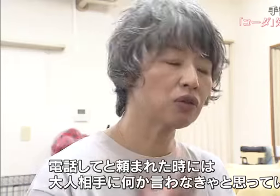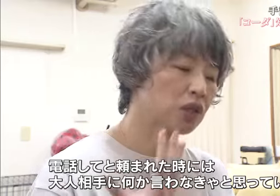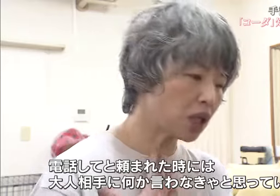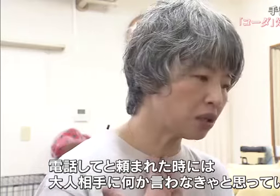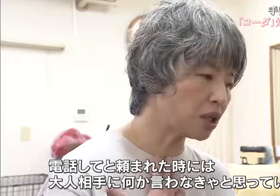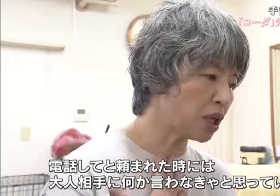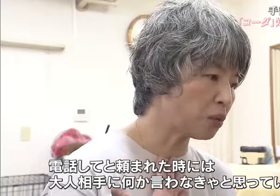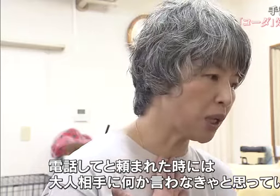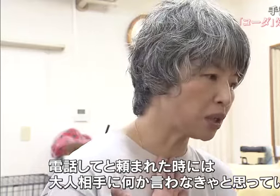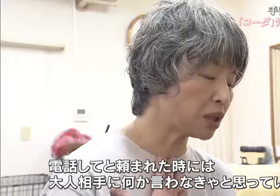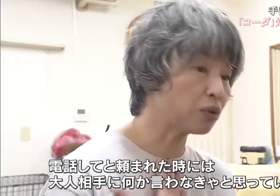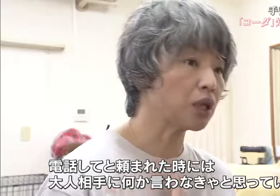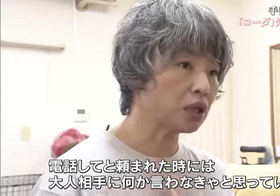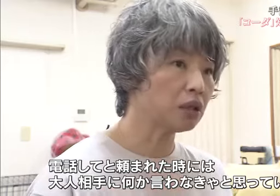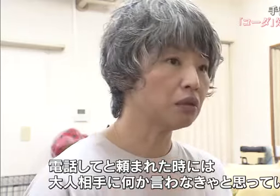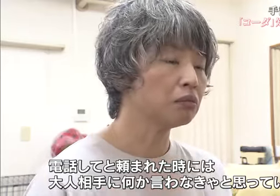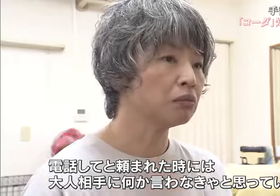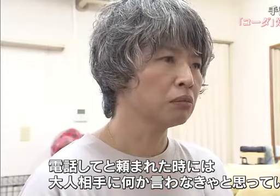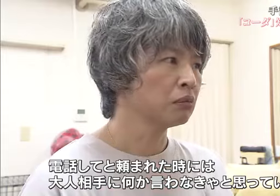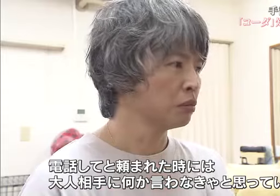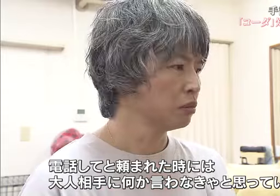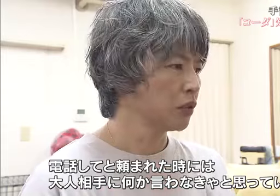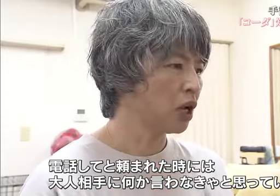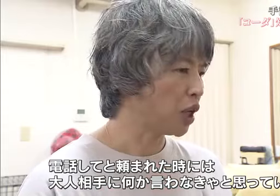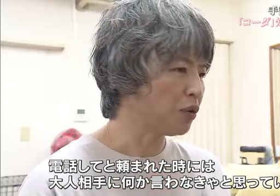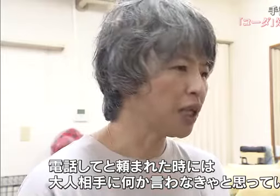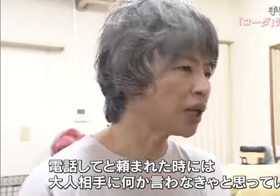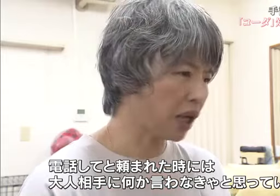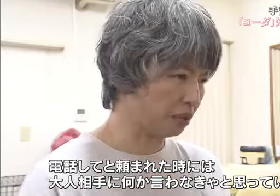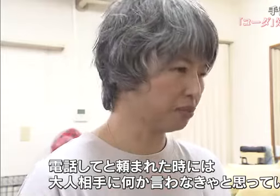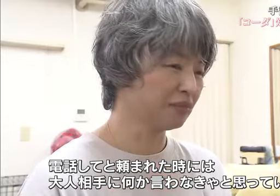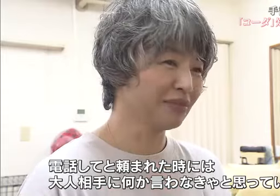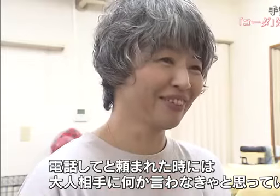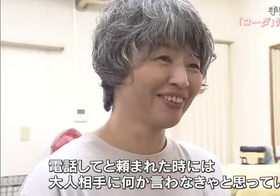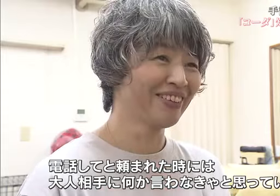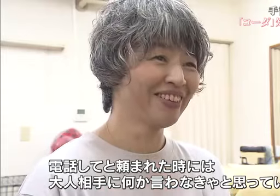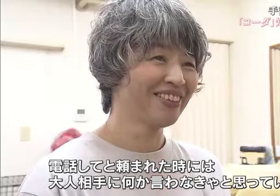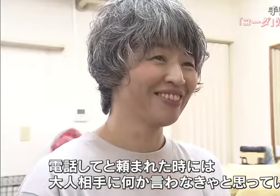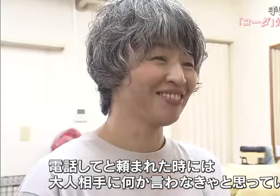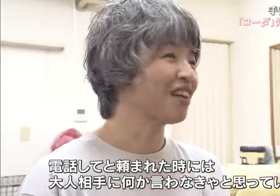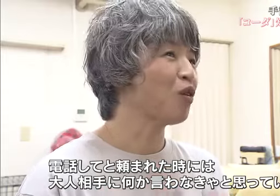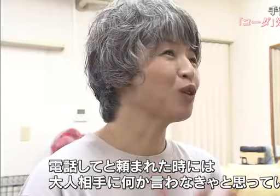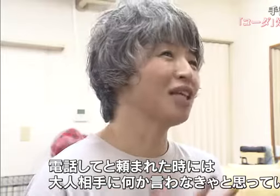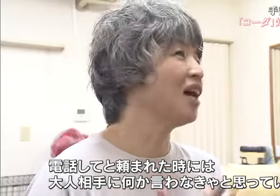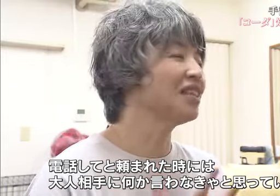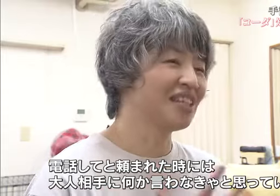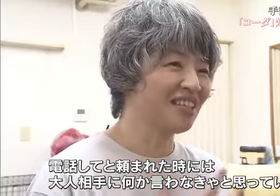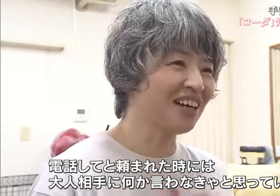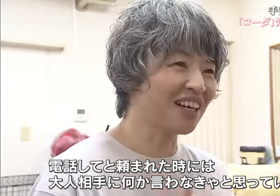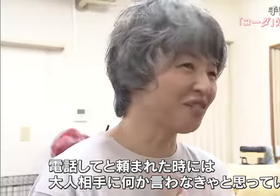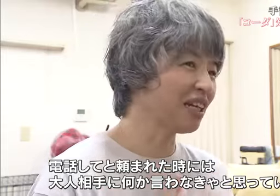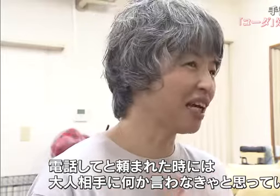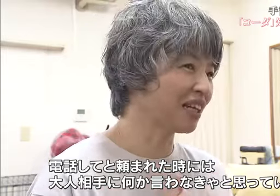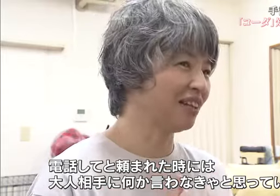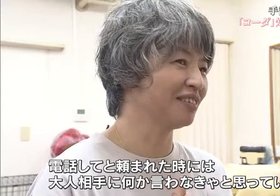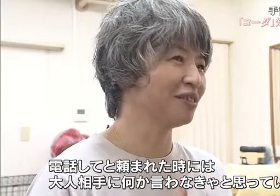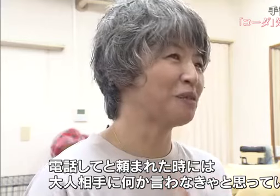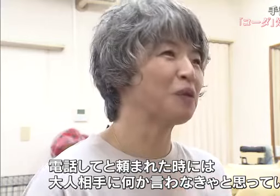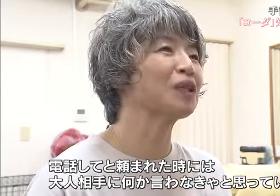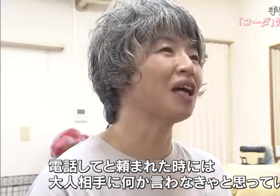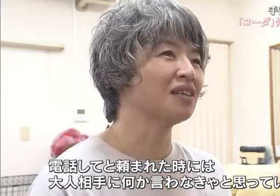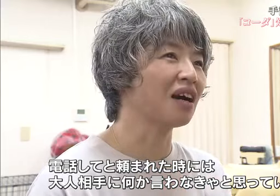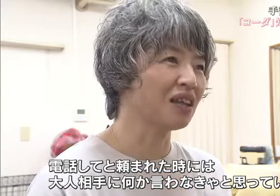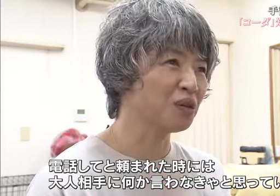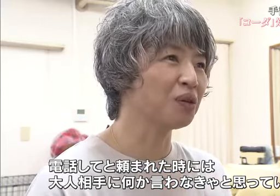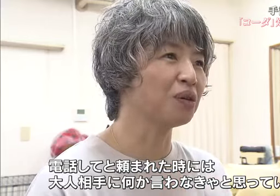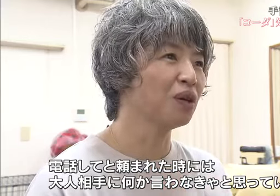電話をしてって頼まれた時に、なんか言わなきゃ、なんか大人相手になんか言わなきゃと